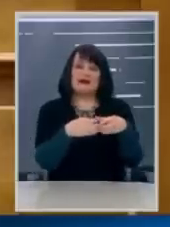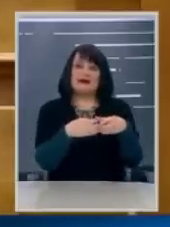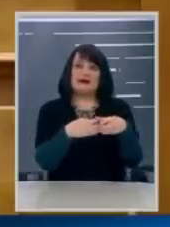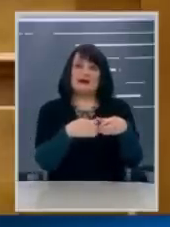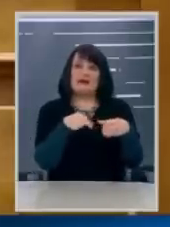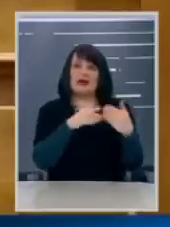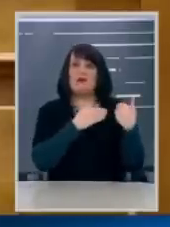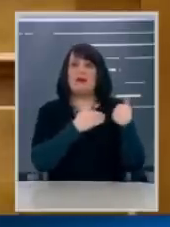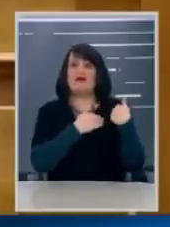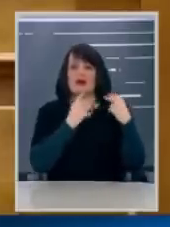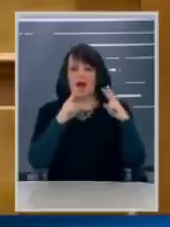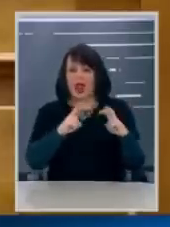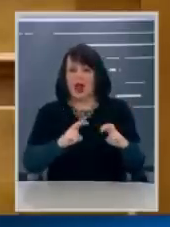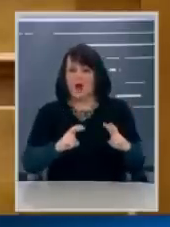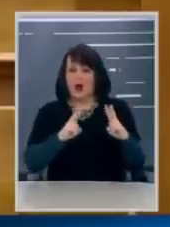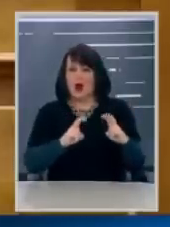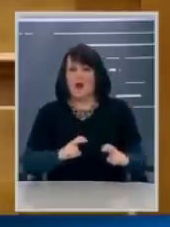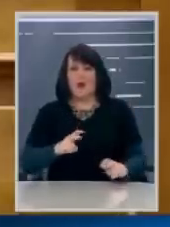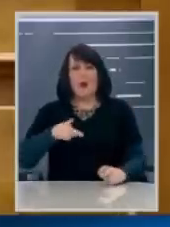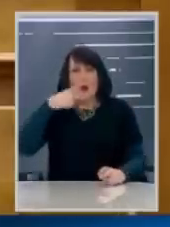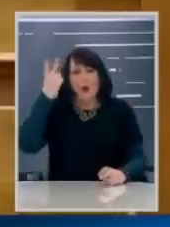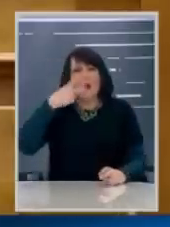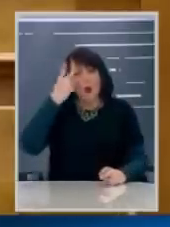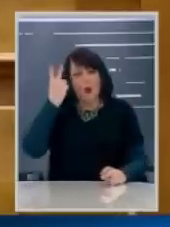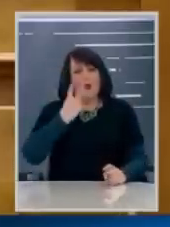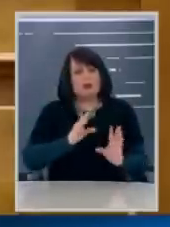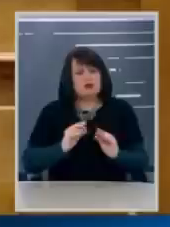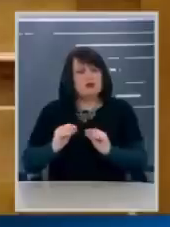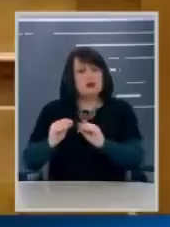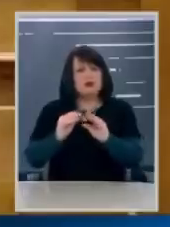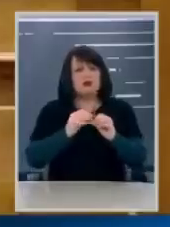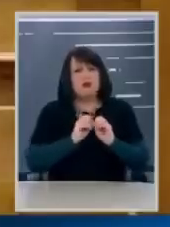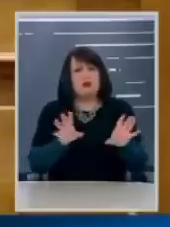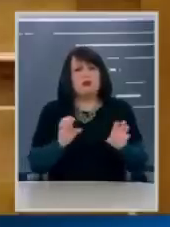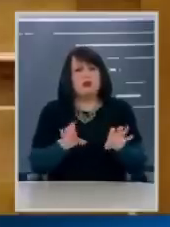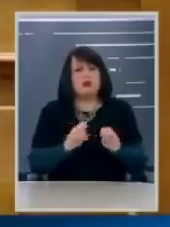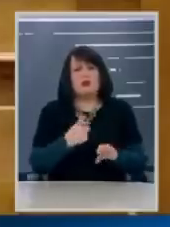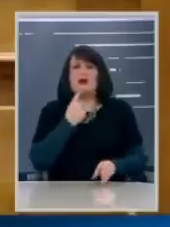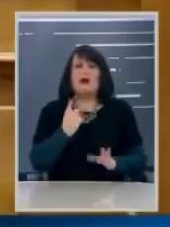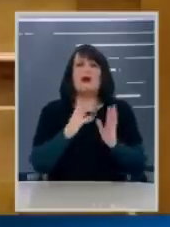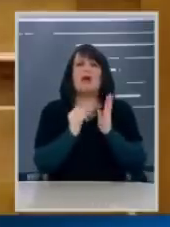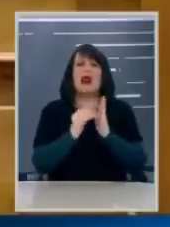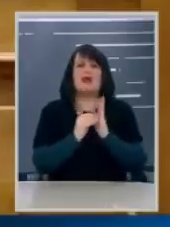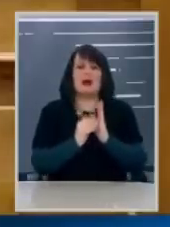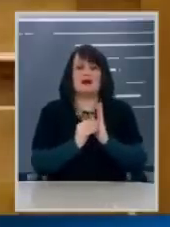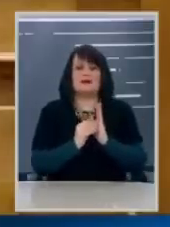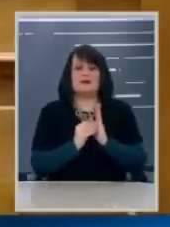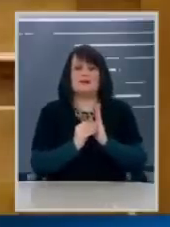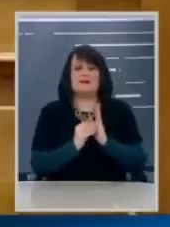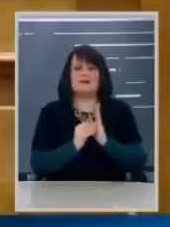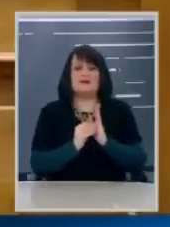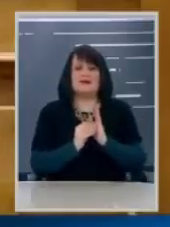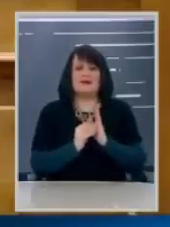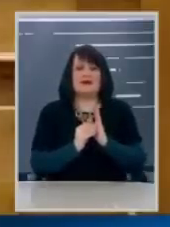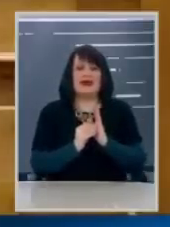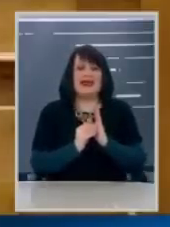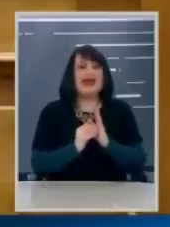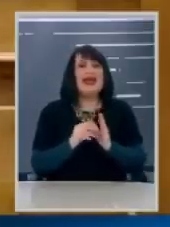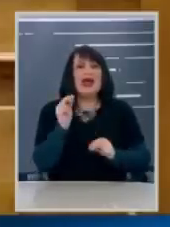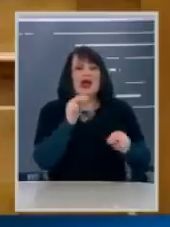μετρήσεων, διότι ο καθένας βγάζει ό,τι θέλει. Σας έχω πει το παράδειγμα ότι στο δημοψήφισμα πέσαν όλοι